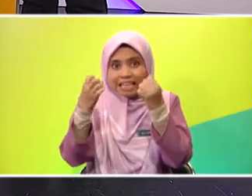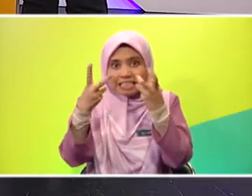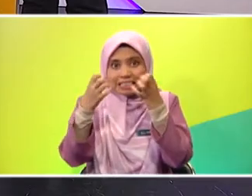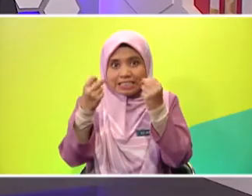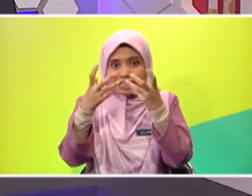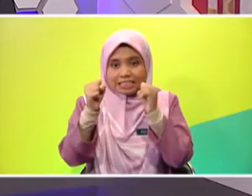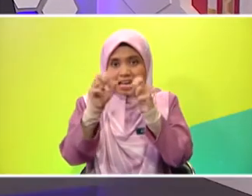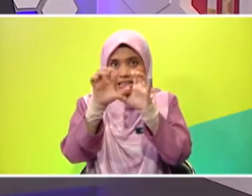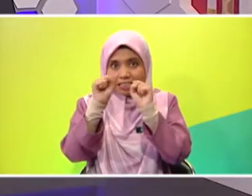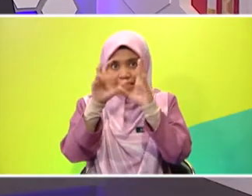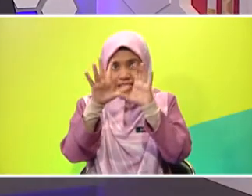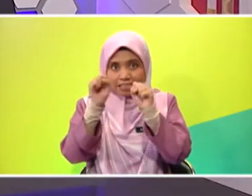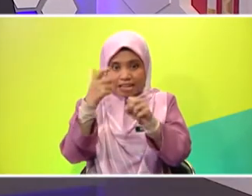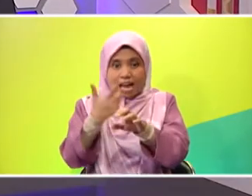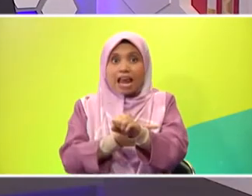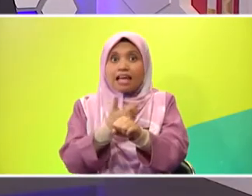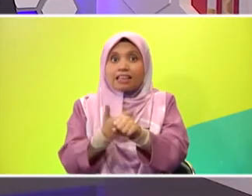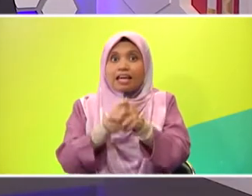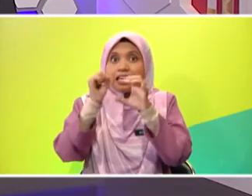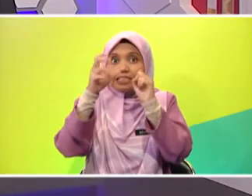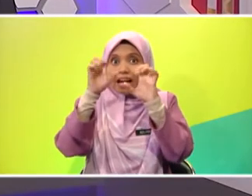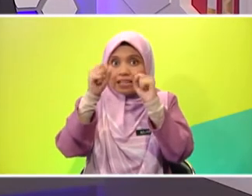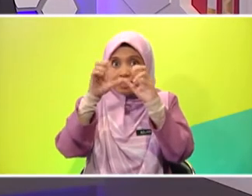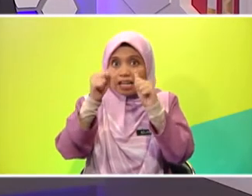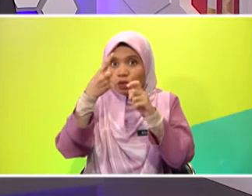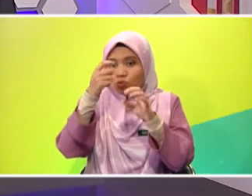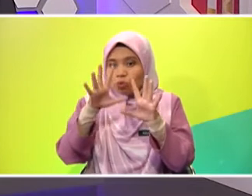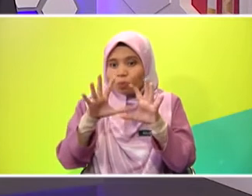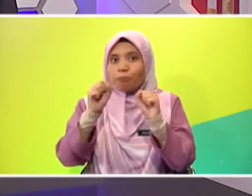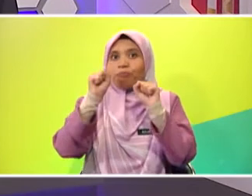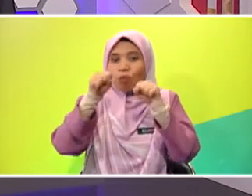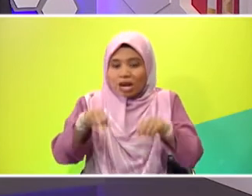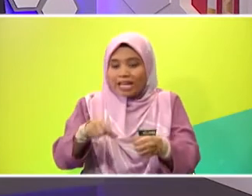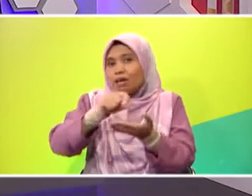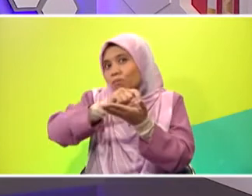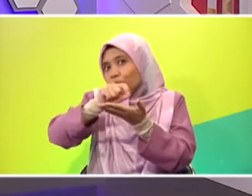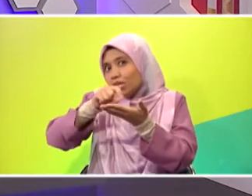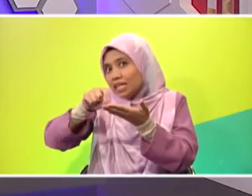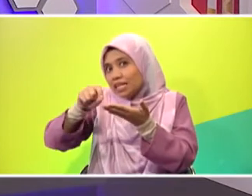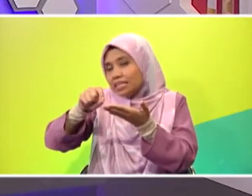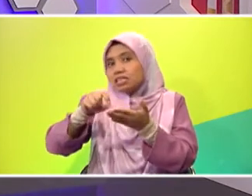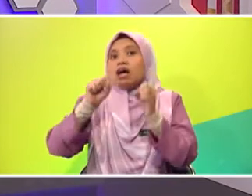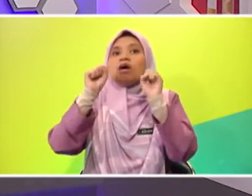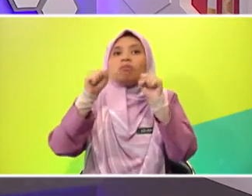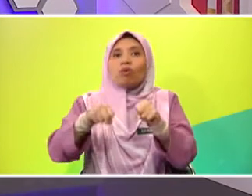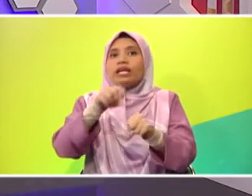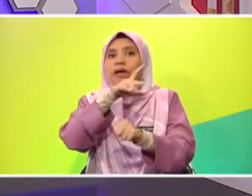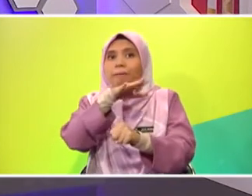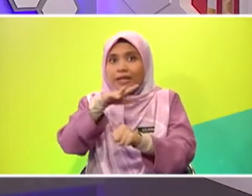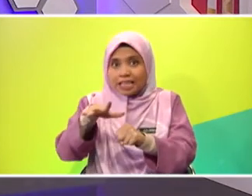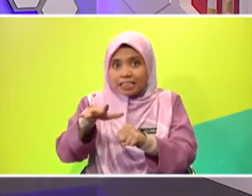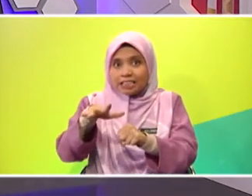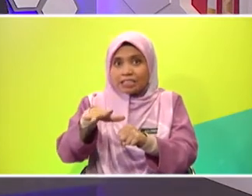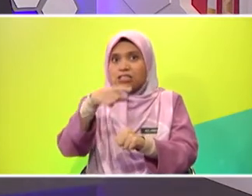dilatih satu mutu halus dan sakumoto kasar mereka habis itu adalah tujuannya kita menggunakan kami belakang untuk